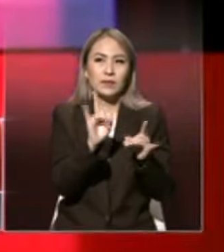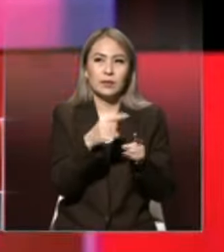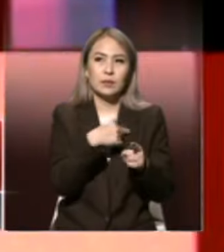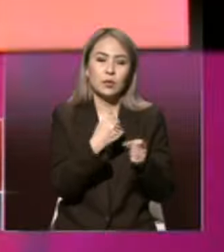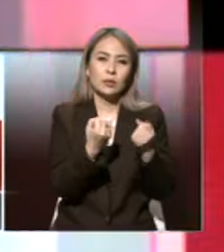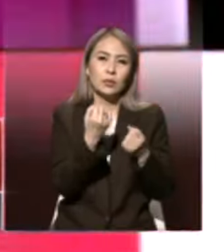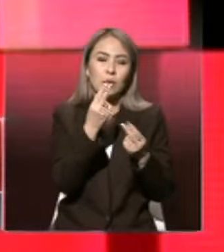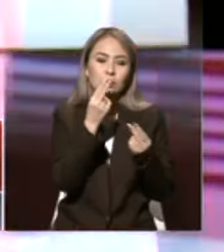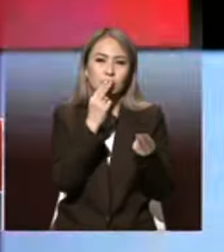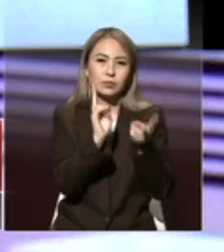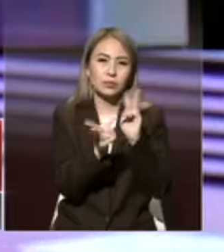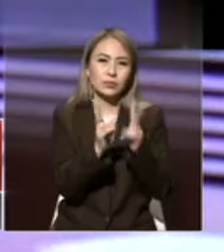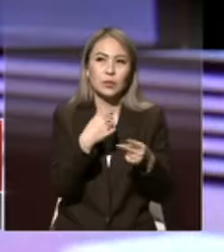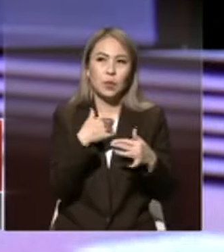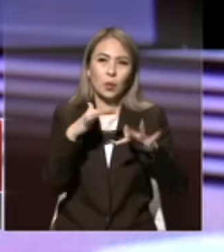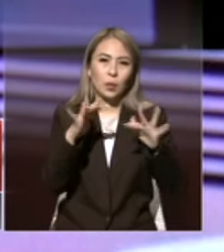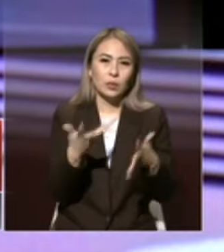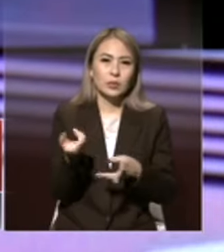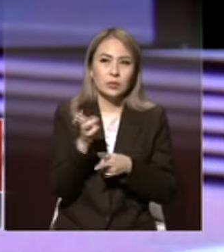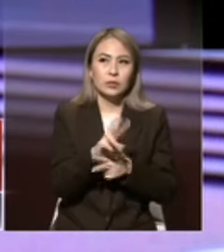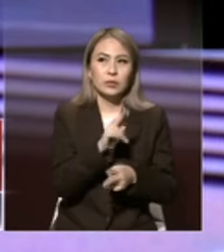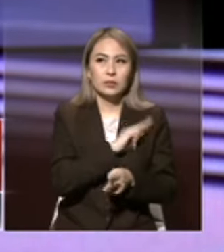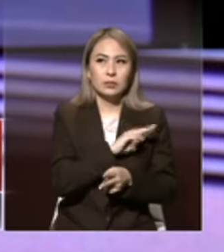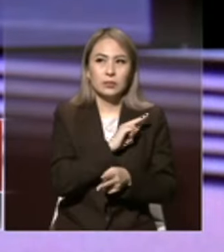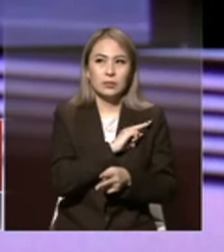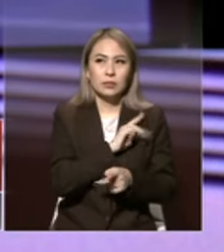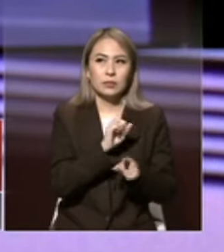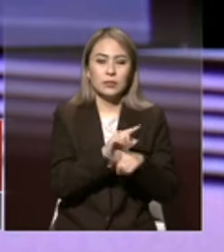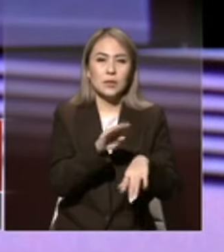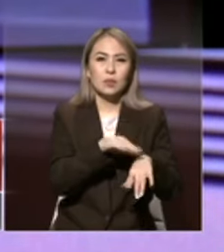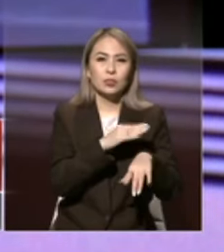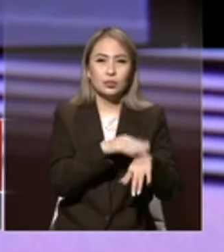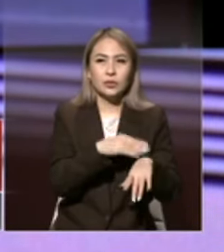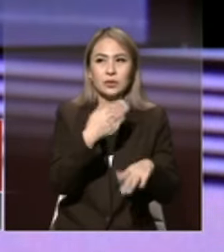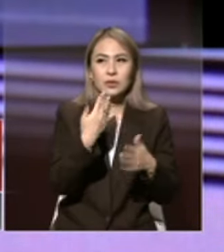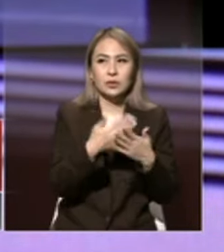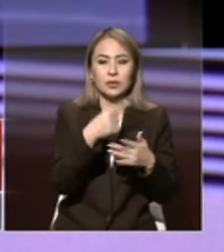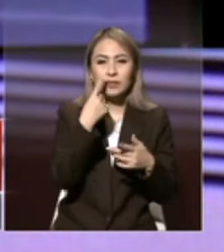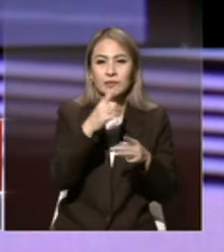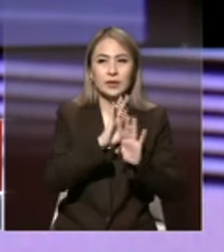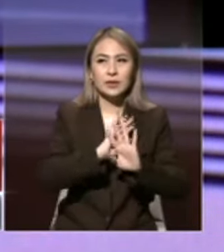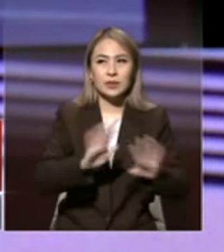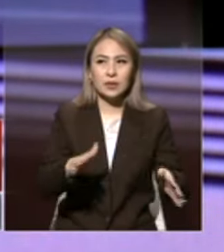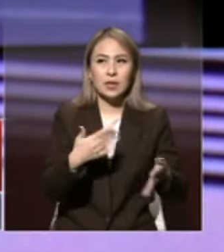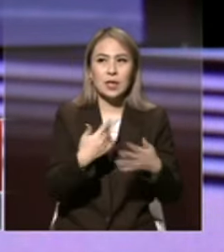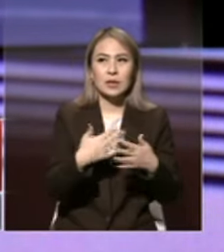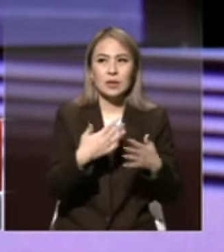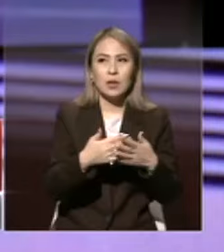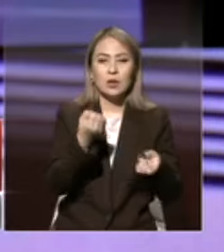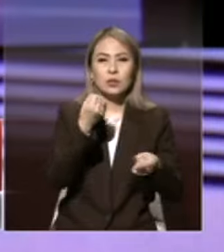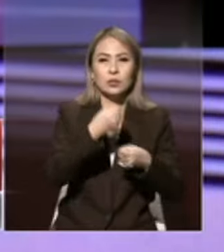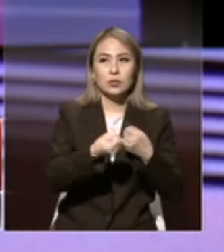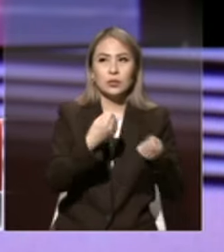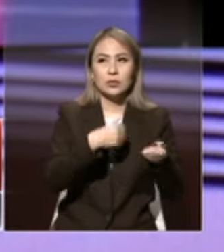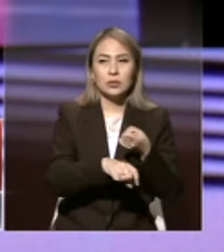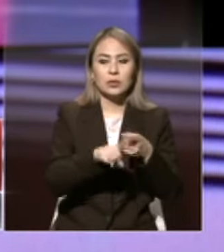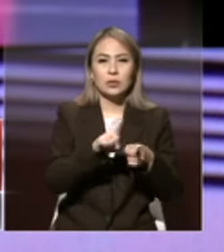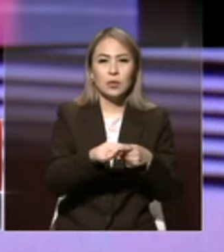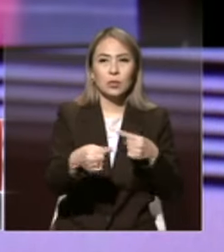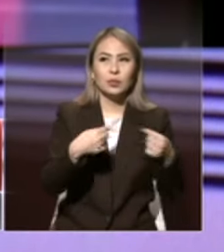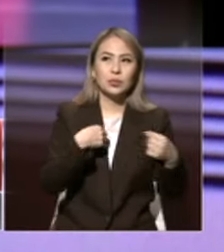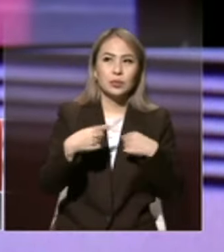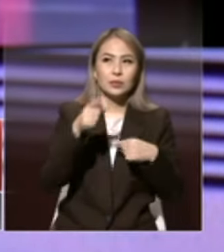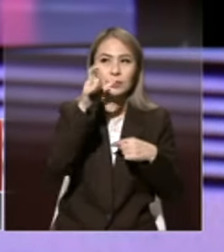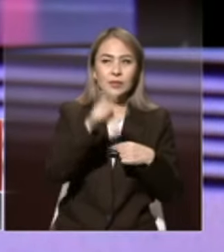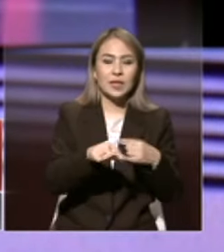жасап берші, өтініш, мен бүгін жұмыстан шаршап келдім. Иә, әйелі айтсын, күйеуі айтсын. Мәселе одан емес. Зорлық-зомбылықтың мақсаты жәбір көрсету. Ана